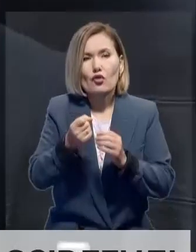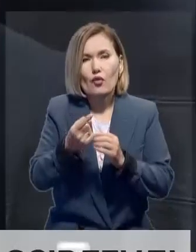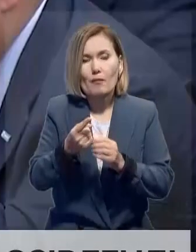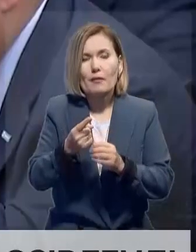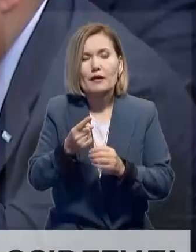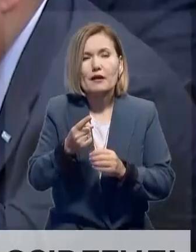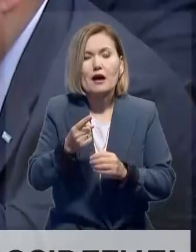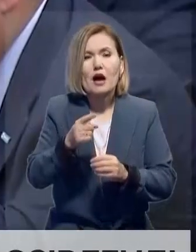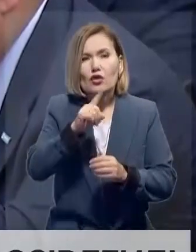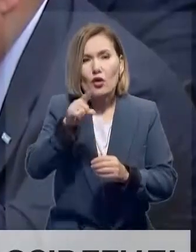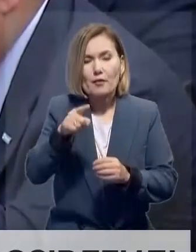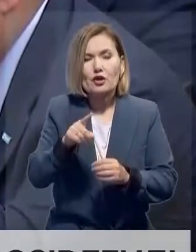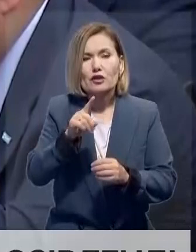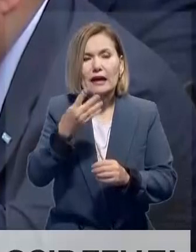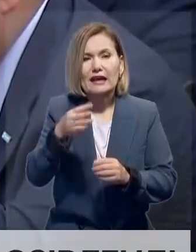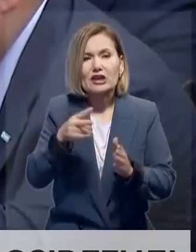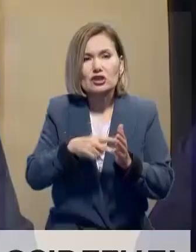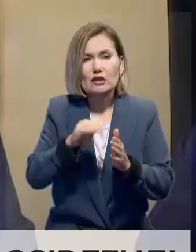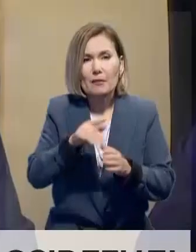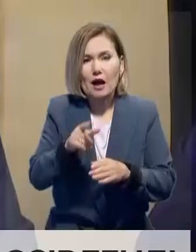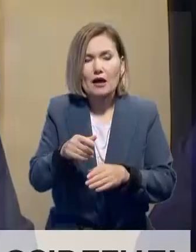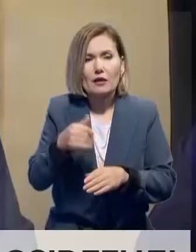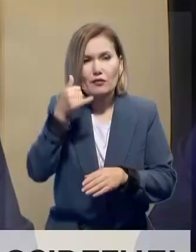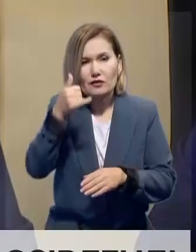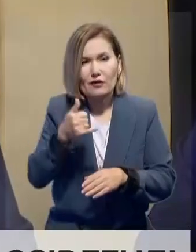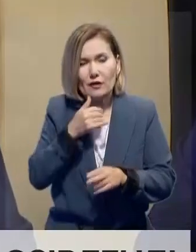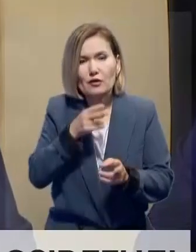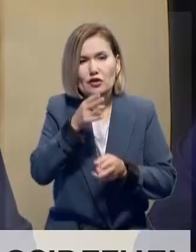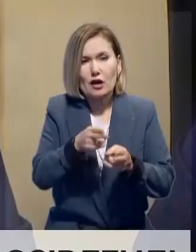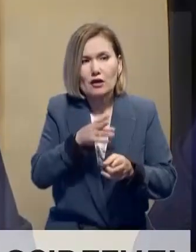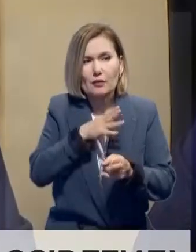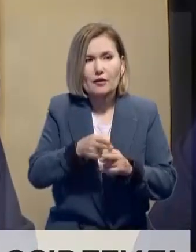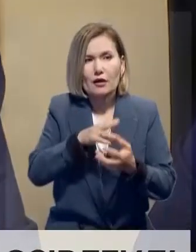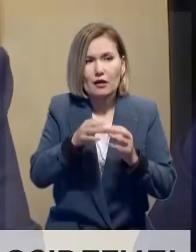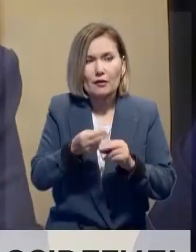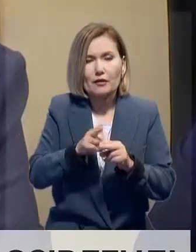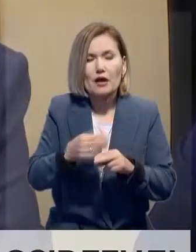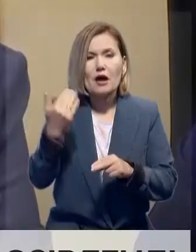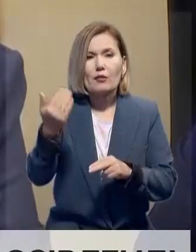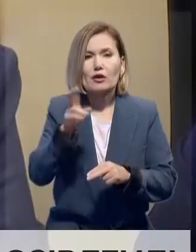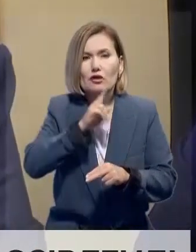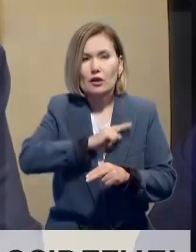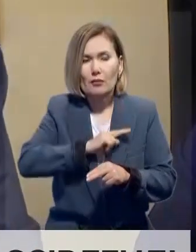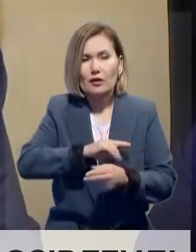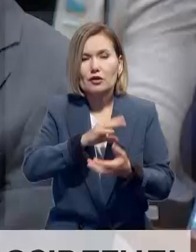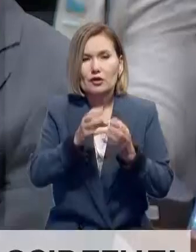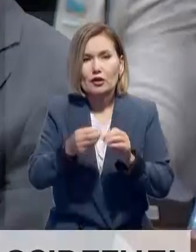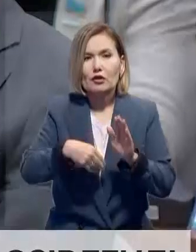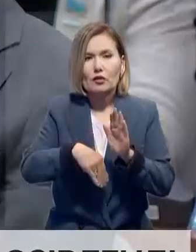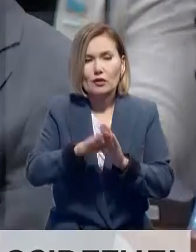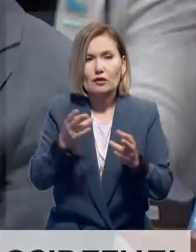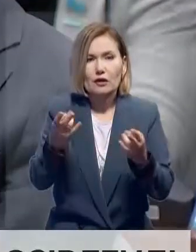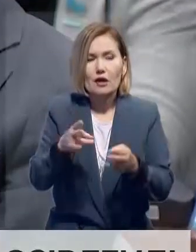астам адам пайдаланды. Мәселе күннен күнге күрделеніп бара жатыр. Сондықтан біз оны жай ғана әңгіме етіп, нәтижесі тарап кетпеуіміз